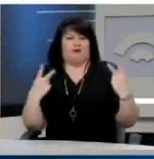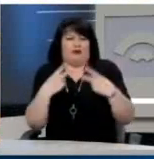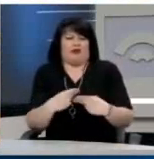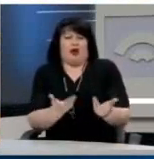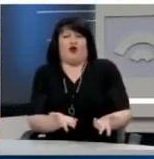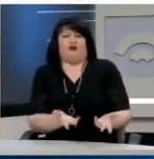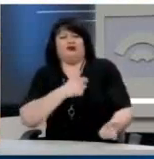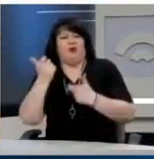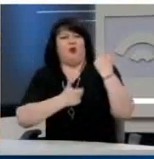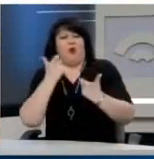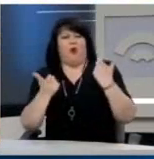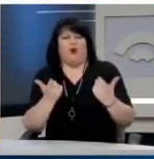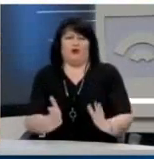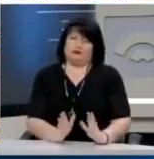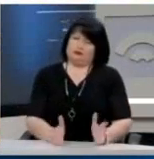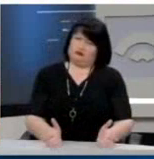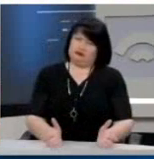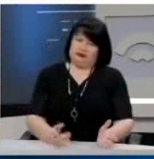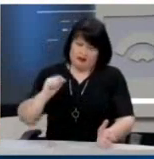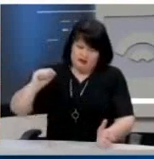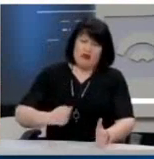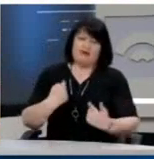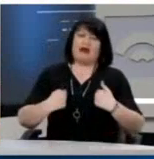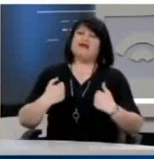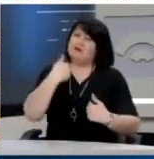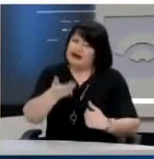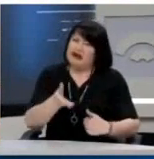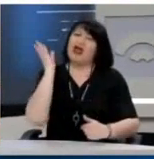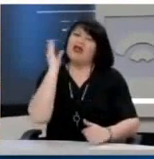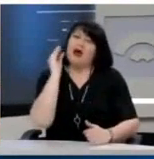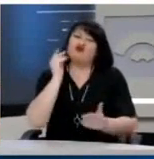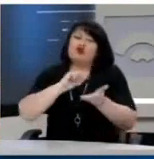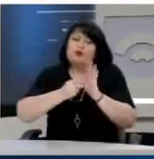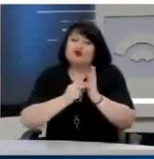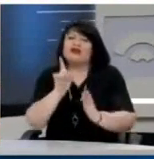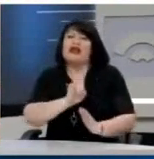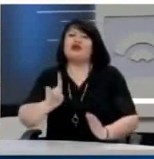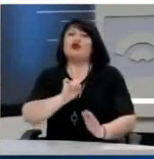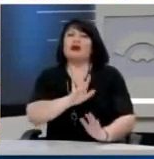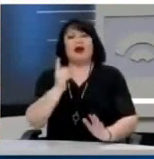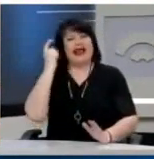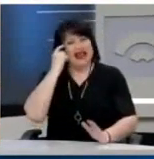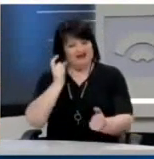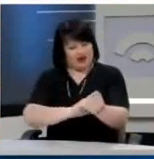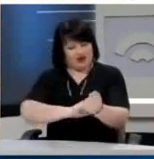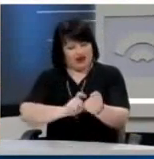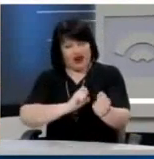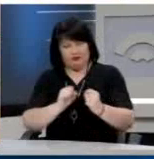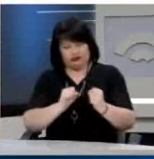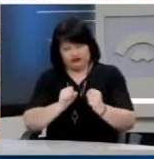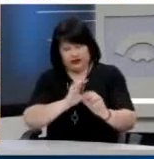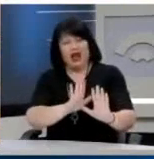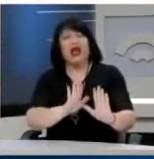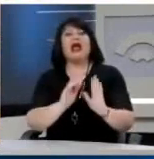Δεν θα παρενοχλείτε την ομιλία μου, όπως και εγώ θα ακούσω με προσοχή τον κύριο Μητσοτάκη. Καταλαβαίνω τον εκνευρισμό σας,